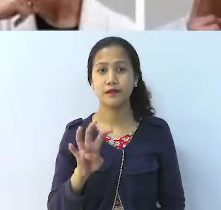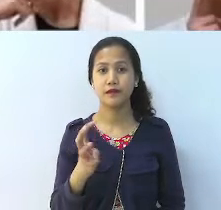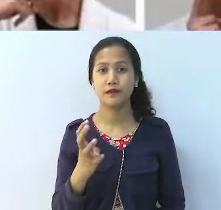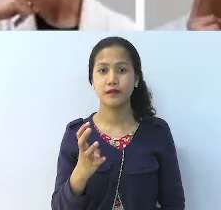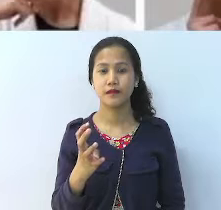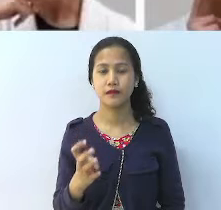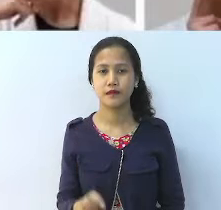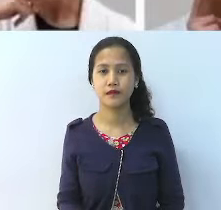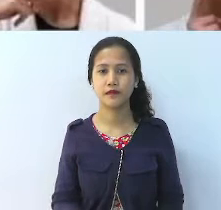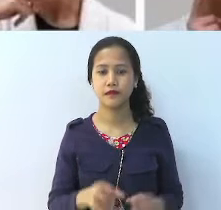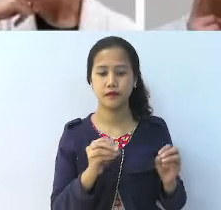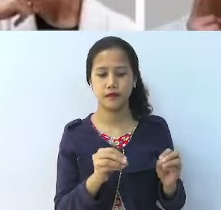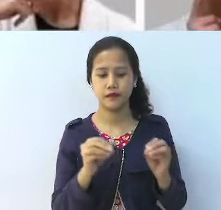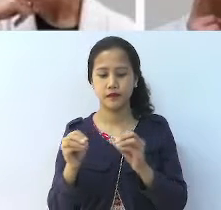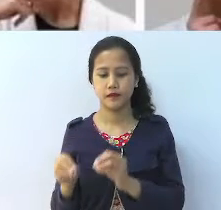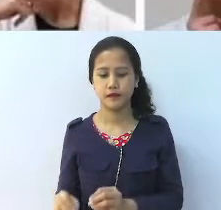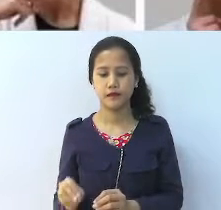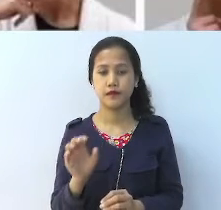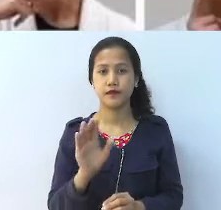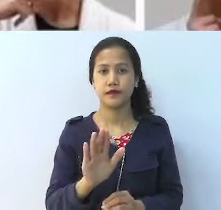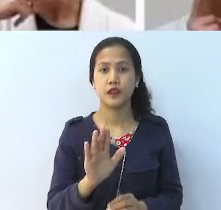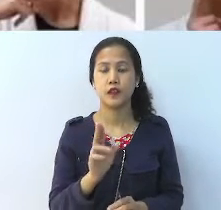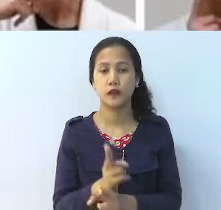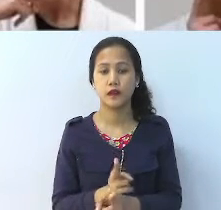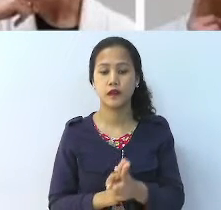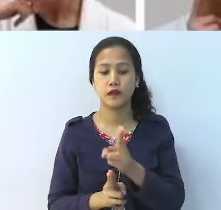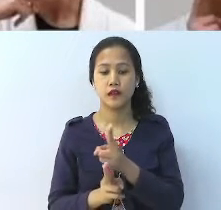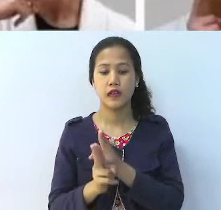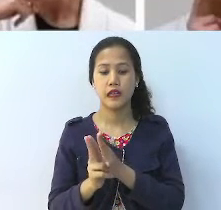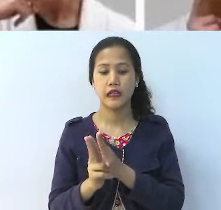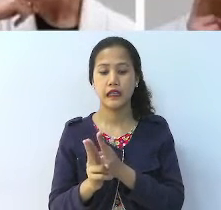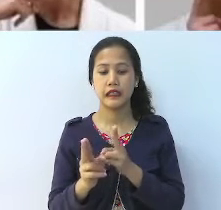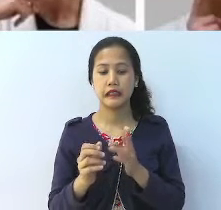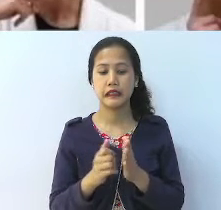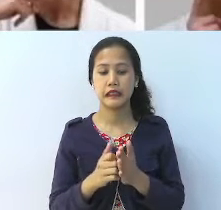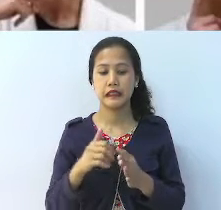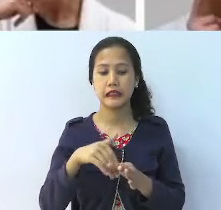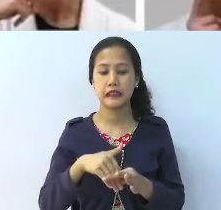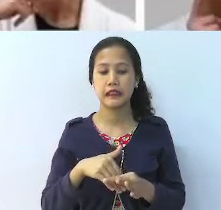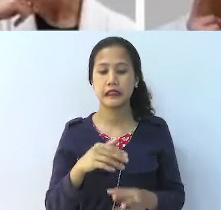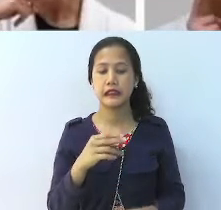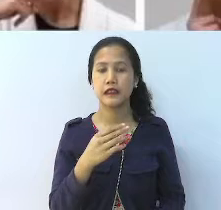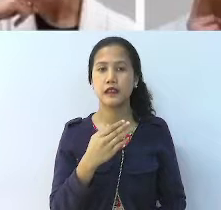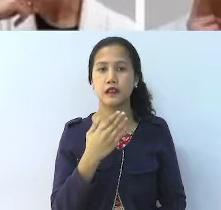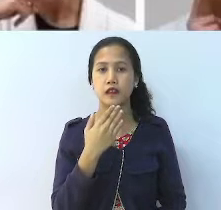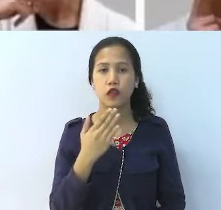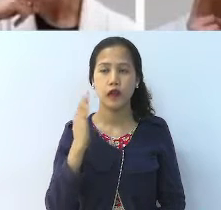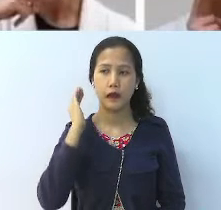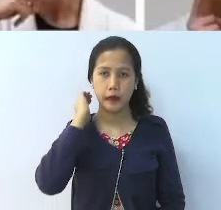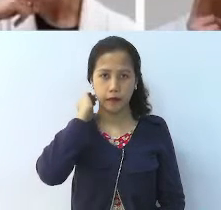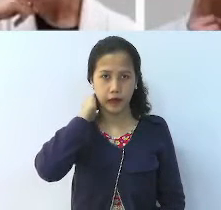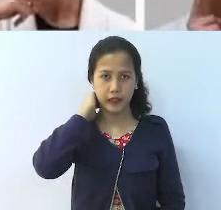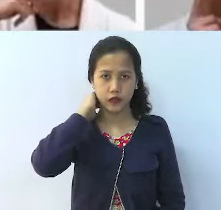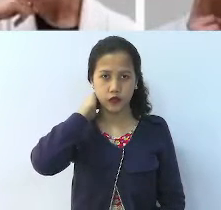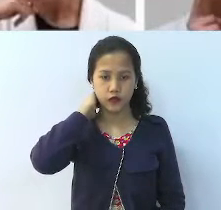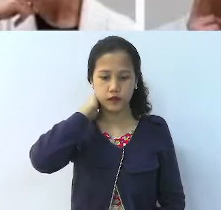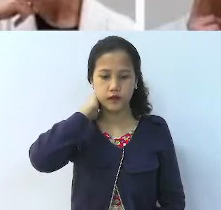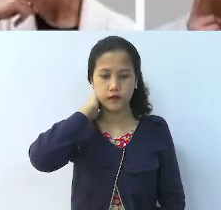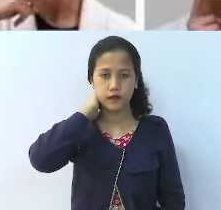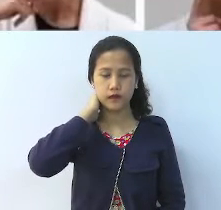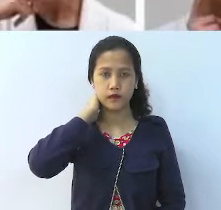Yan. Gagawin nyo po ng 6 seconds hold. Next naman po ay ang